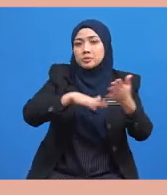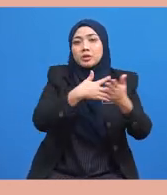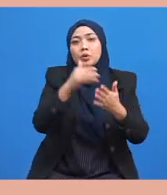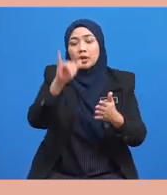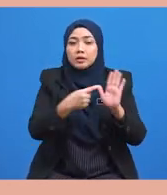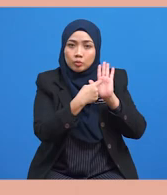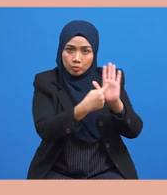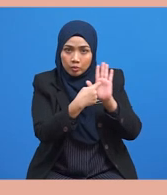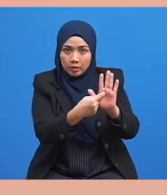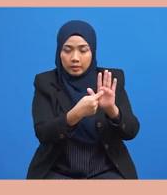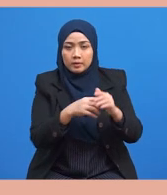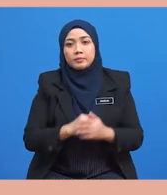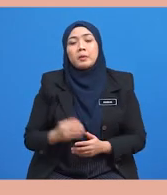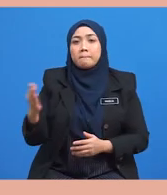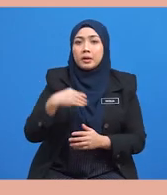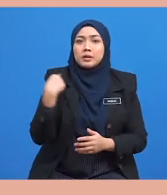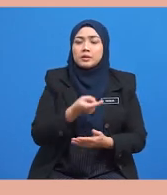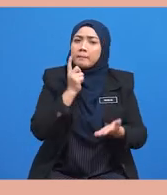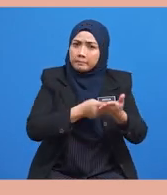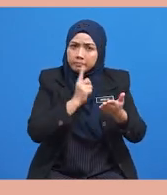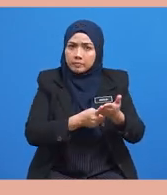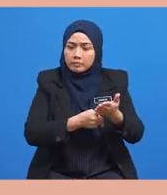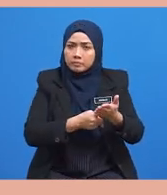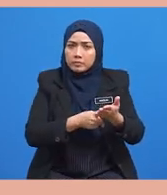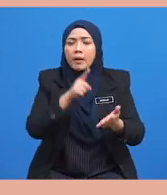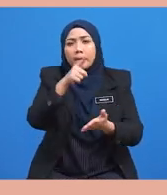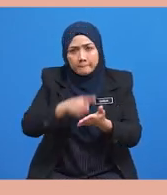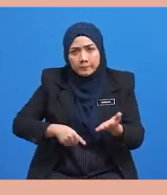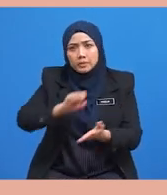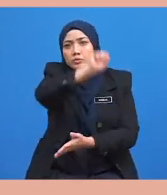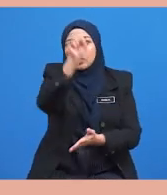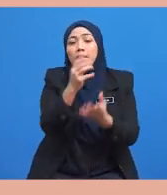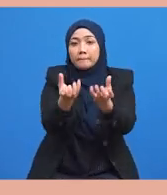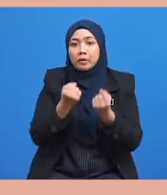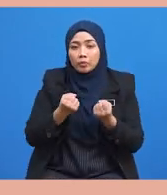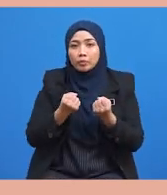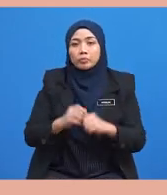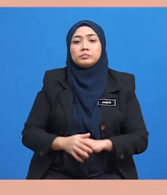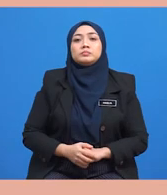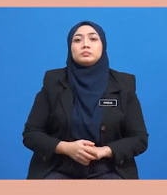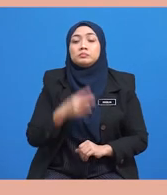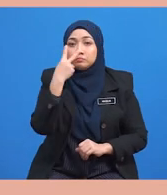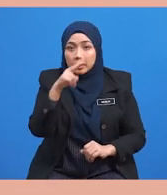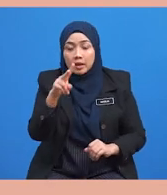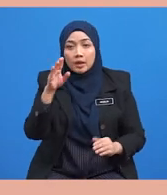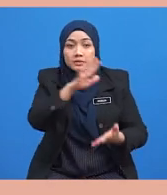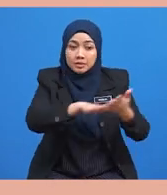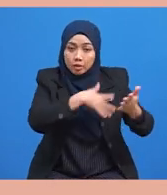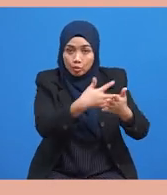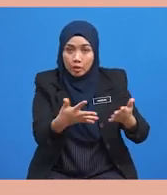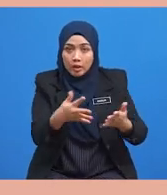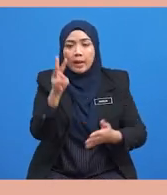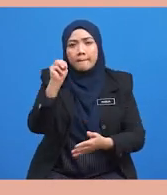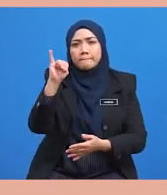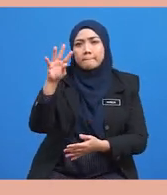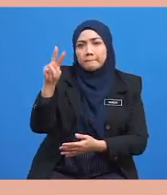dipaparkan. Mari kita bincangkan kehendak soalan ini. Berdasarkan jadual tersebut, mean